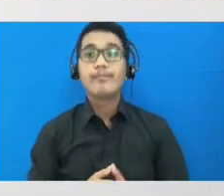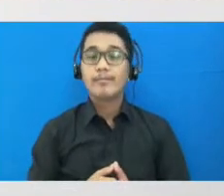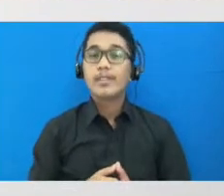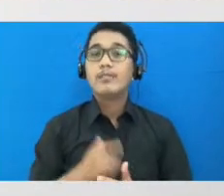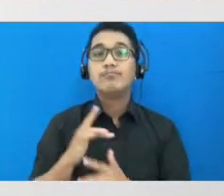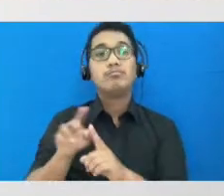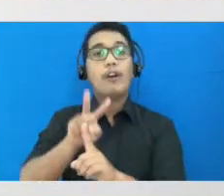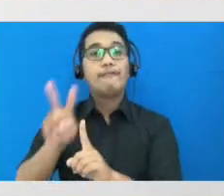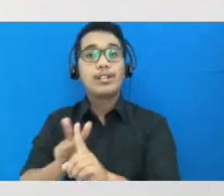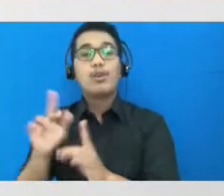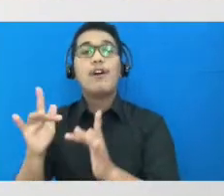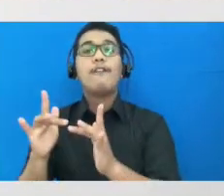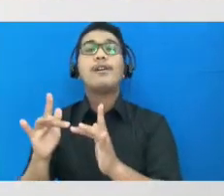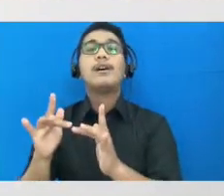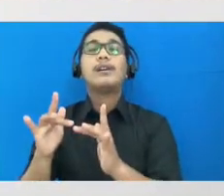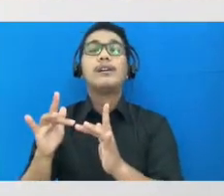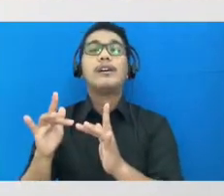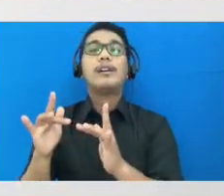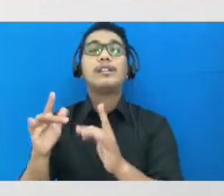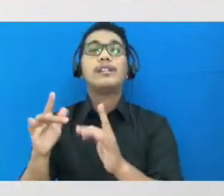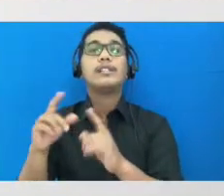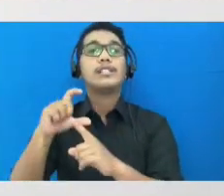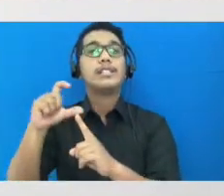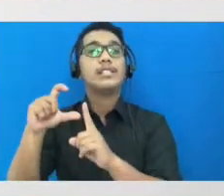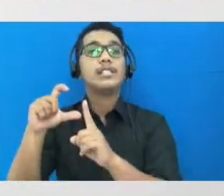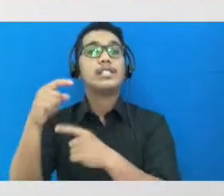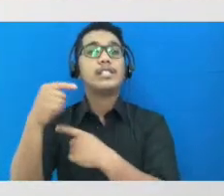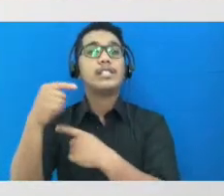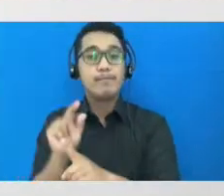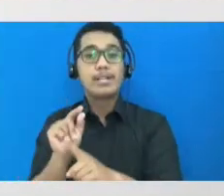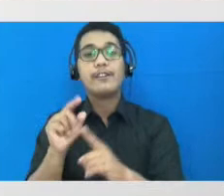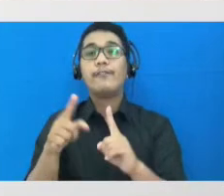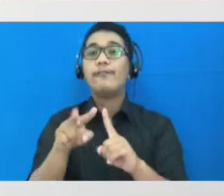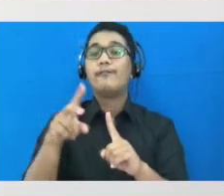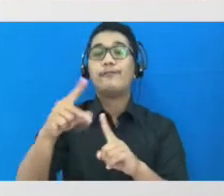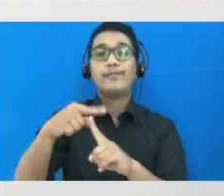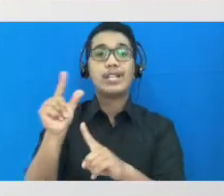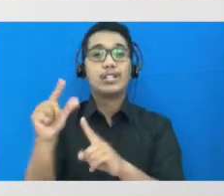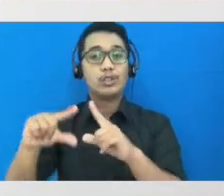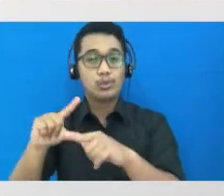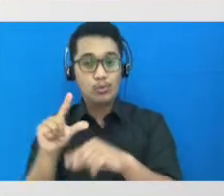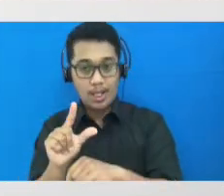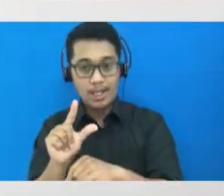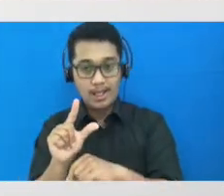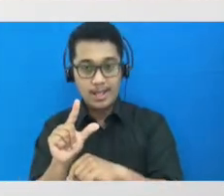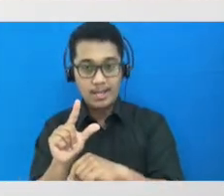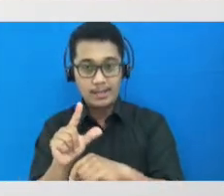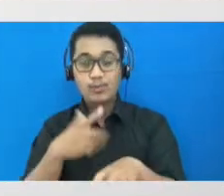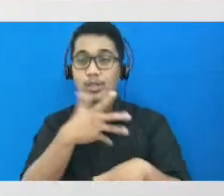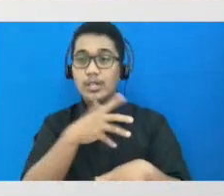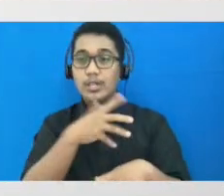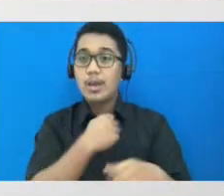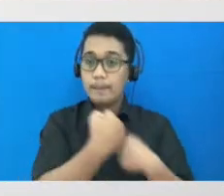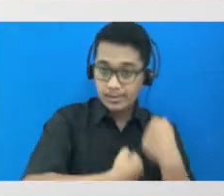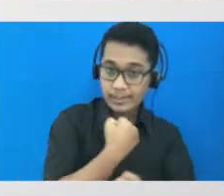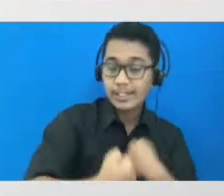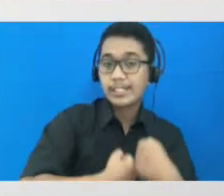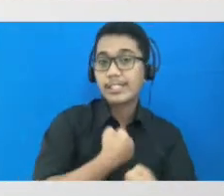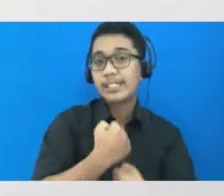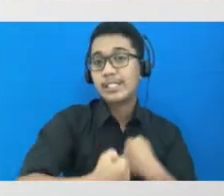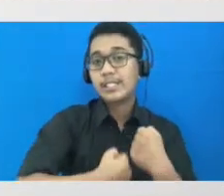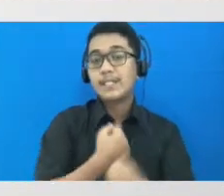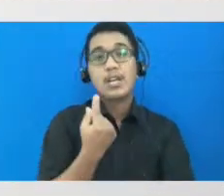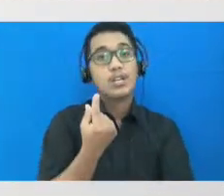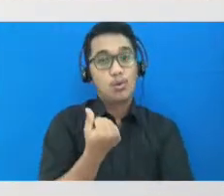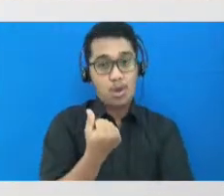penyelenggara sistem elektronik, baik dia yang berdomisili di luar wilayah Indonesia, tetapi juga melakukan aktivitas secara